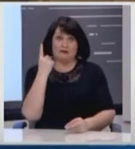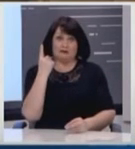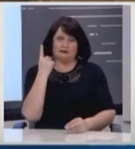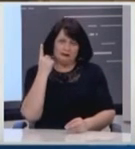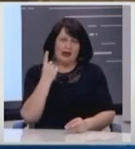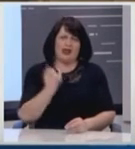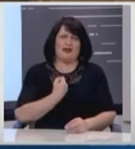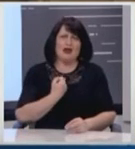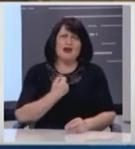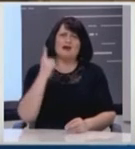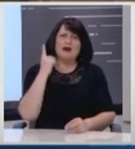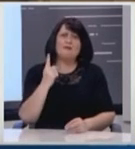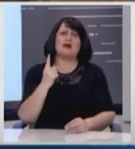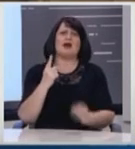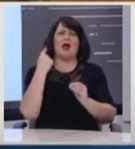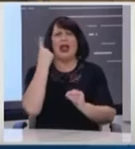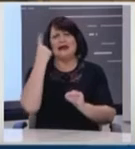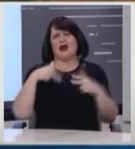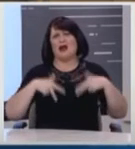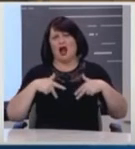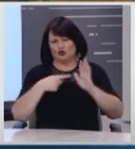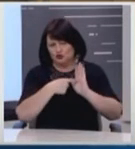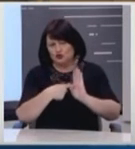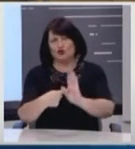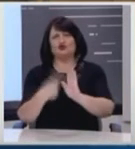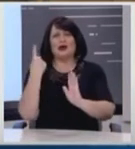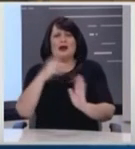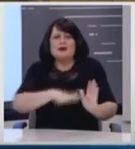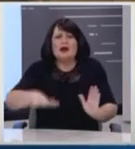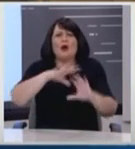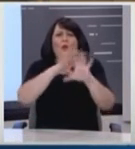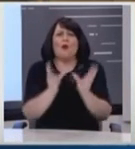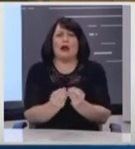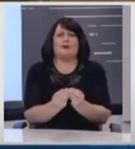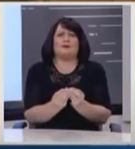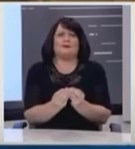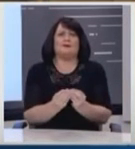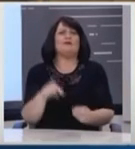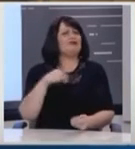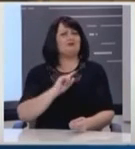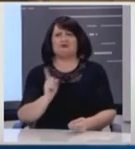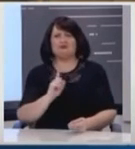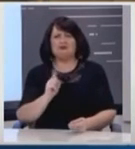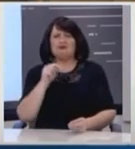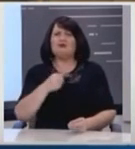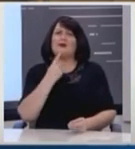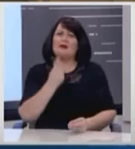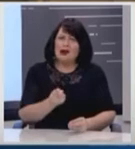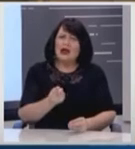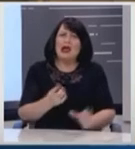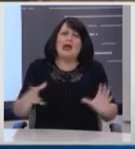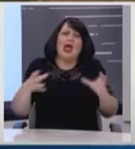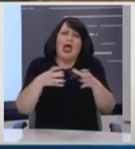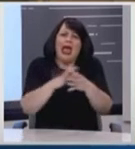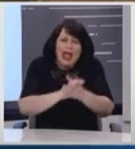ηθαγένεια, μια διεθνή προσωπικότητα, ενώ καθίστανται χωρίς υπόσταση τα συνθήματα που μιλούν για την ένωση του